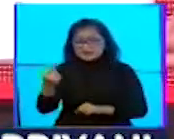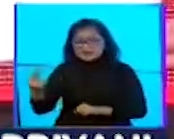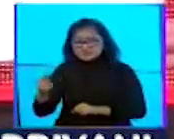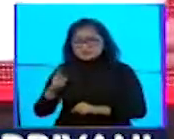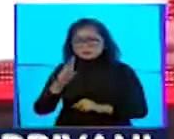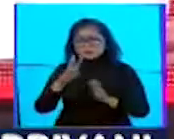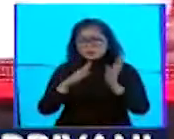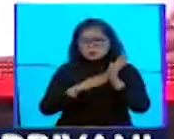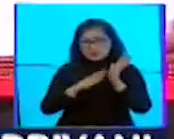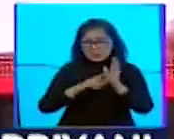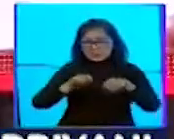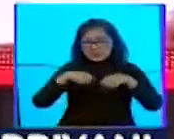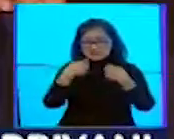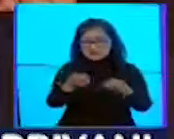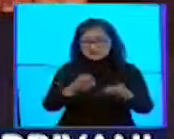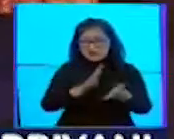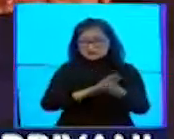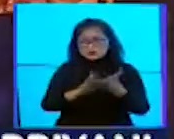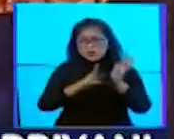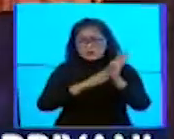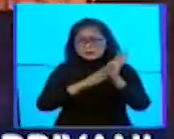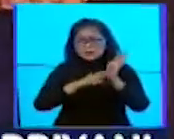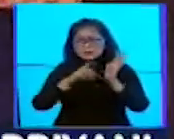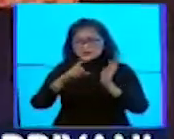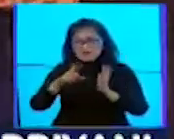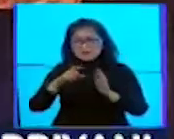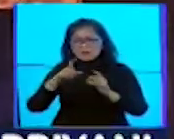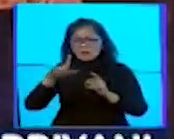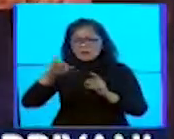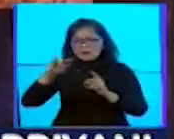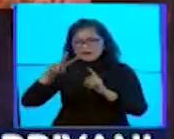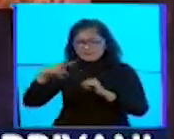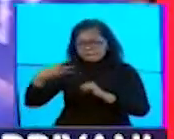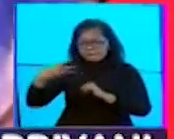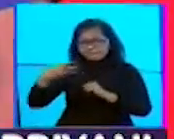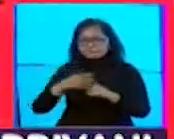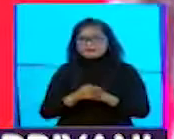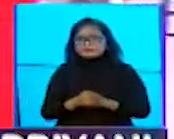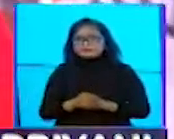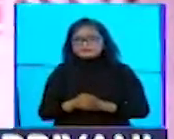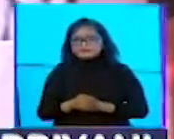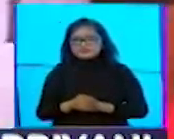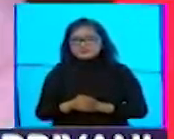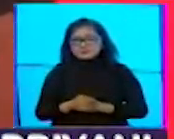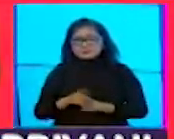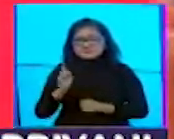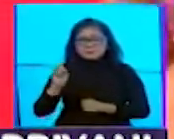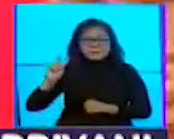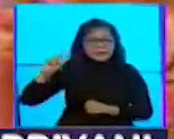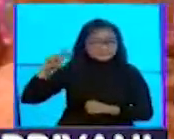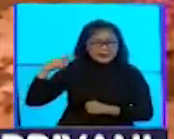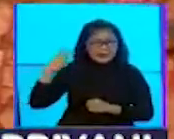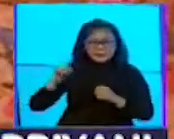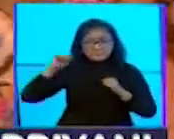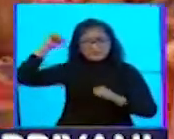MNC Life bertepatan dengan agenda PBSI dalam rangka mengapresiasi peraih medali di Olimpiade Tokyo 2020 yang digelar